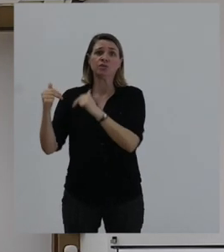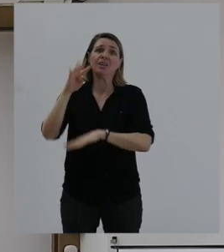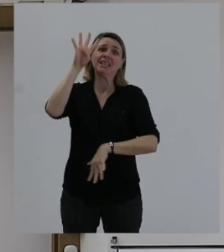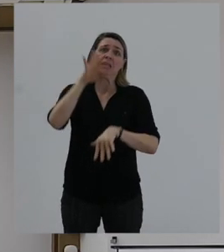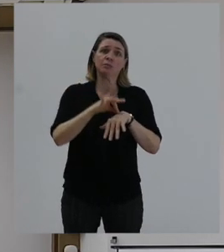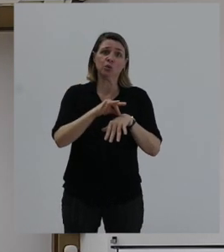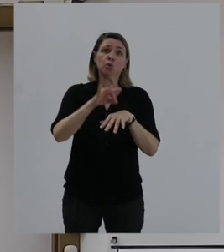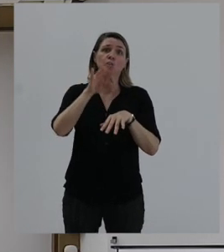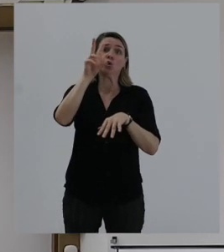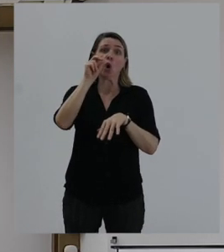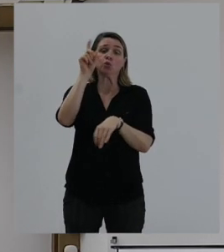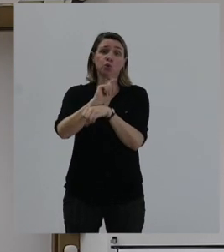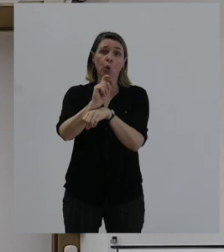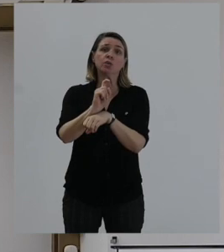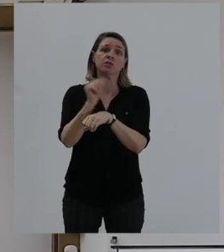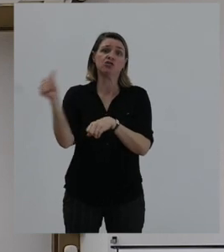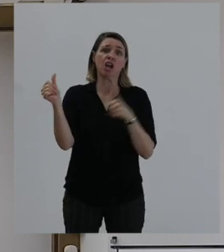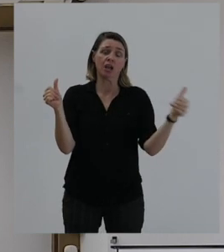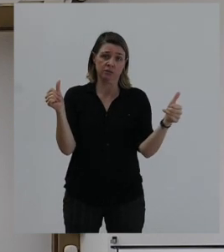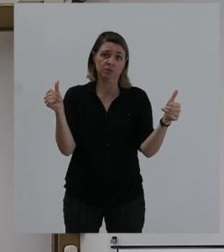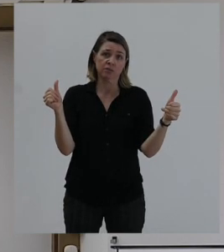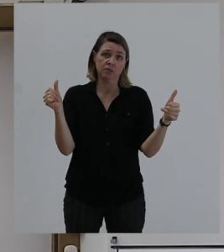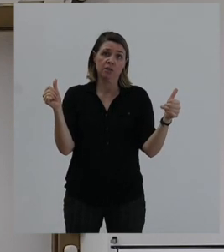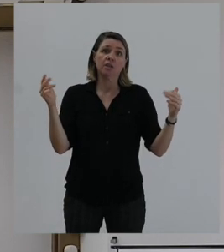4 minutes 30.